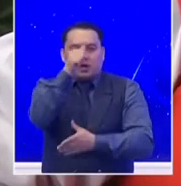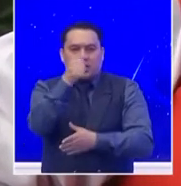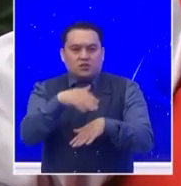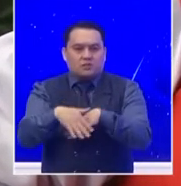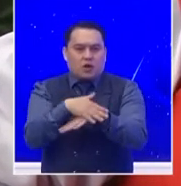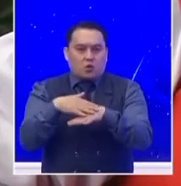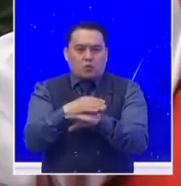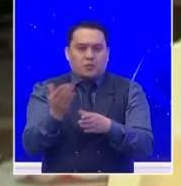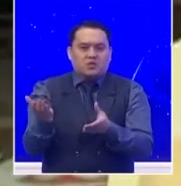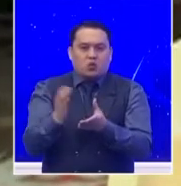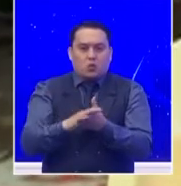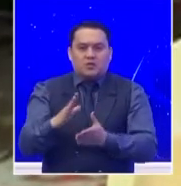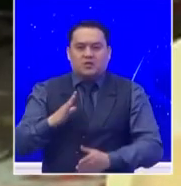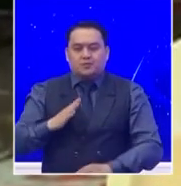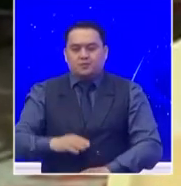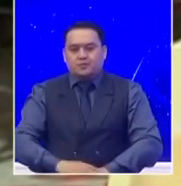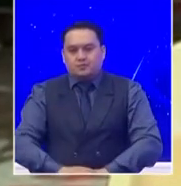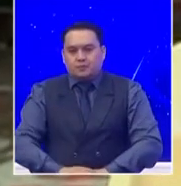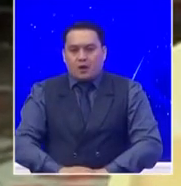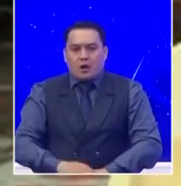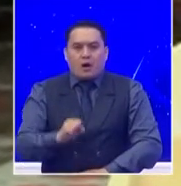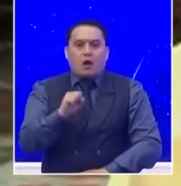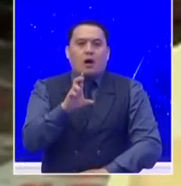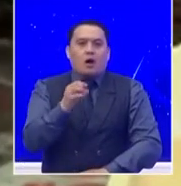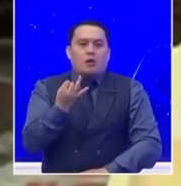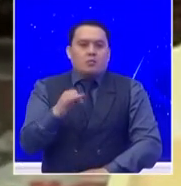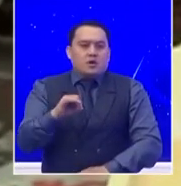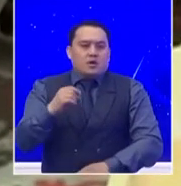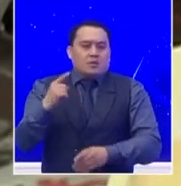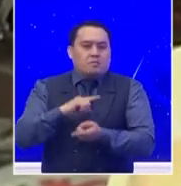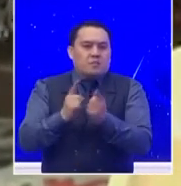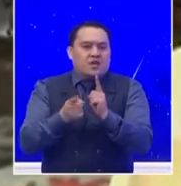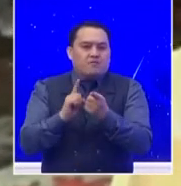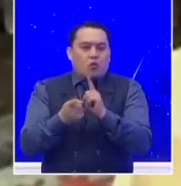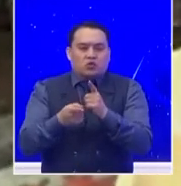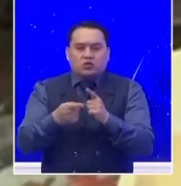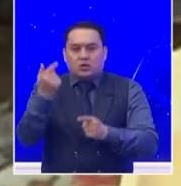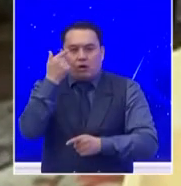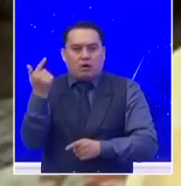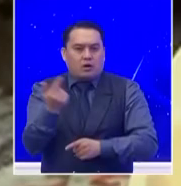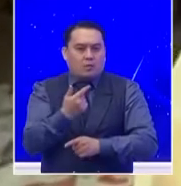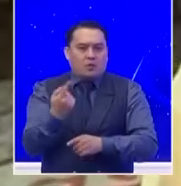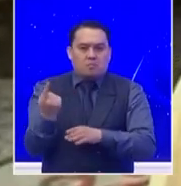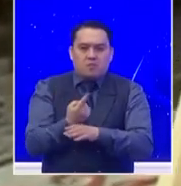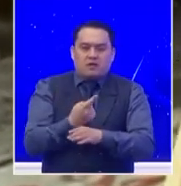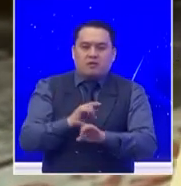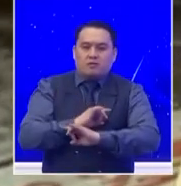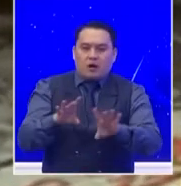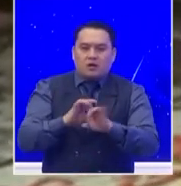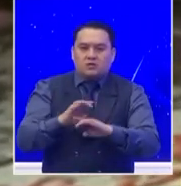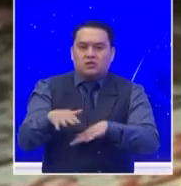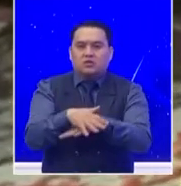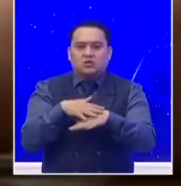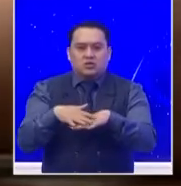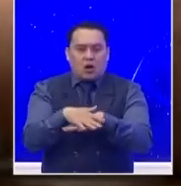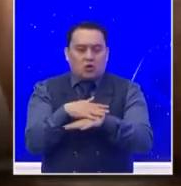народа. Абай Кунанбаев считался первоклассным переводчиком того времени. Поэт в первую очередь пытался донести до читателя